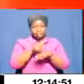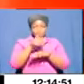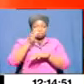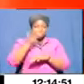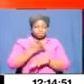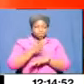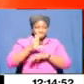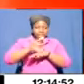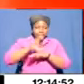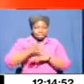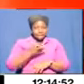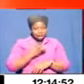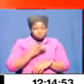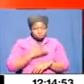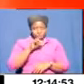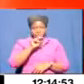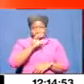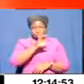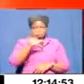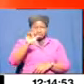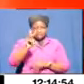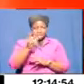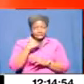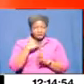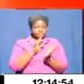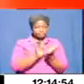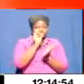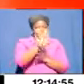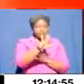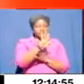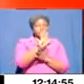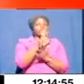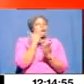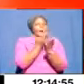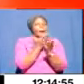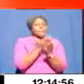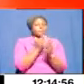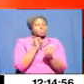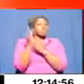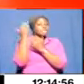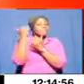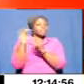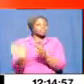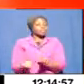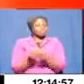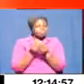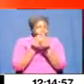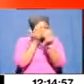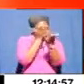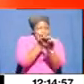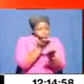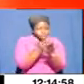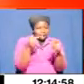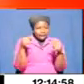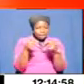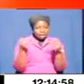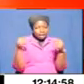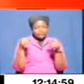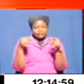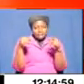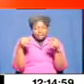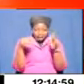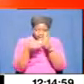NCCK limepuzilia mbali rufaa zinazotarajiwa kuwasilishwa dhidi ya uamuzi wa mahakama ya rufaa wa kuzima mchakato wa